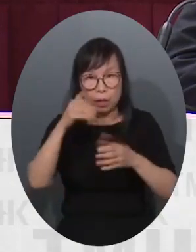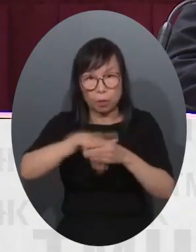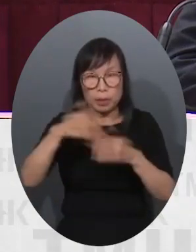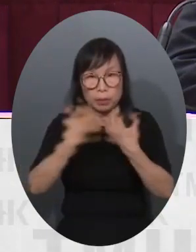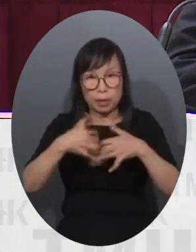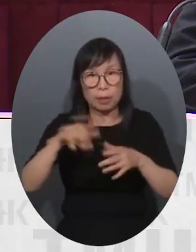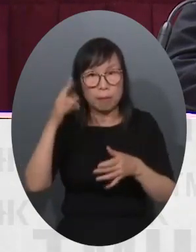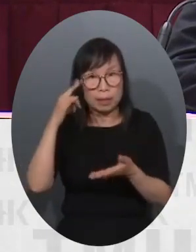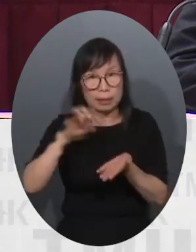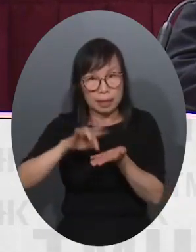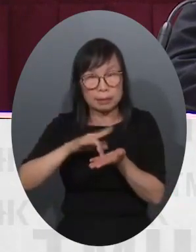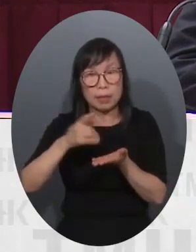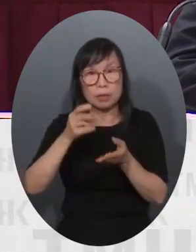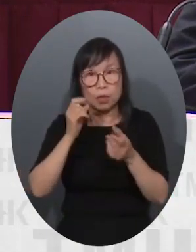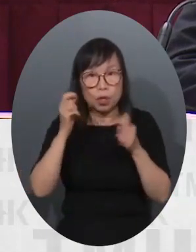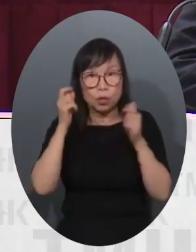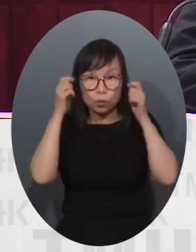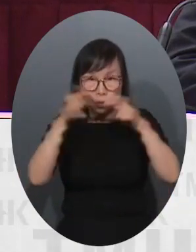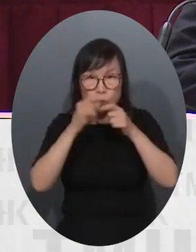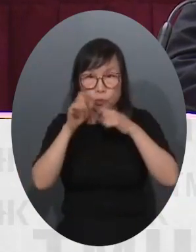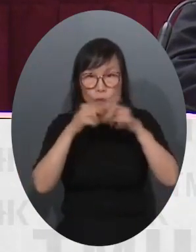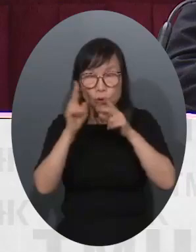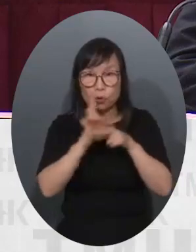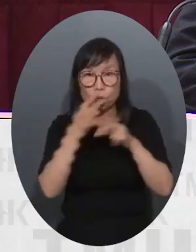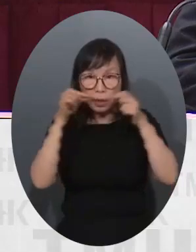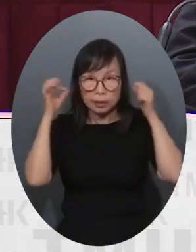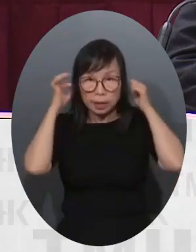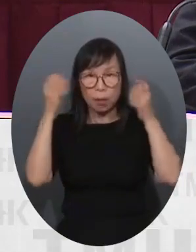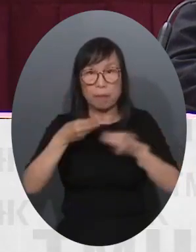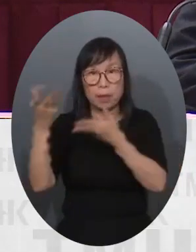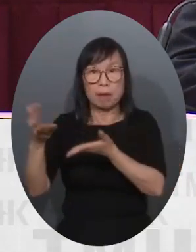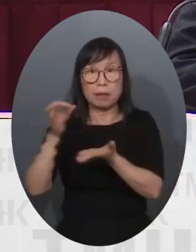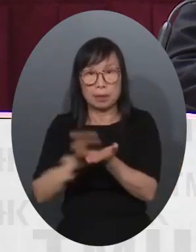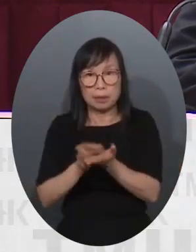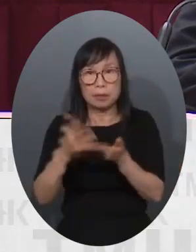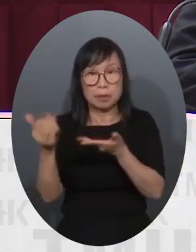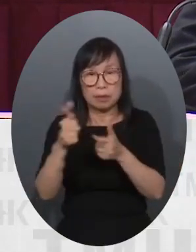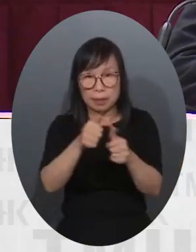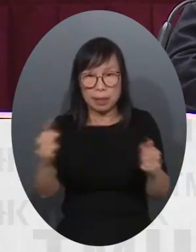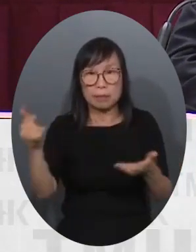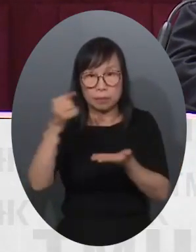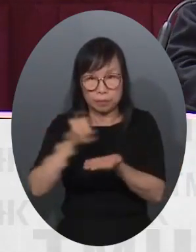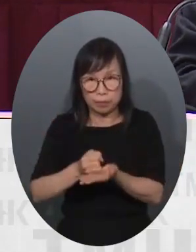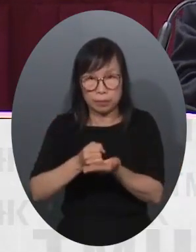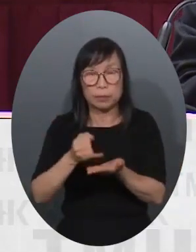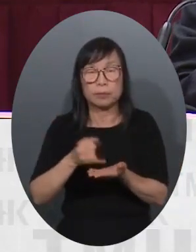能卡以及傳譯耳筒機交還指定的地點。多謝各位今日的出席，多謝。